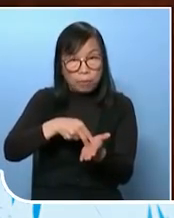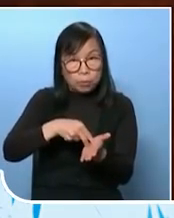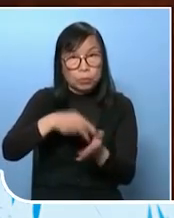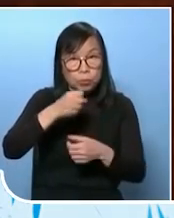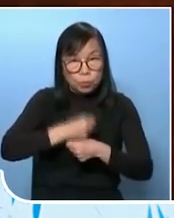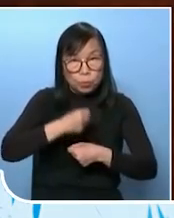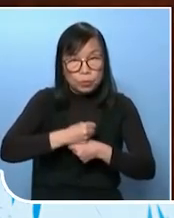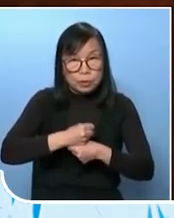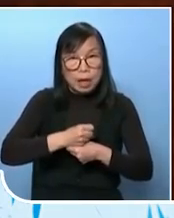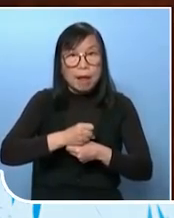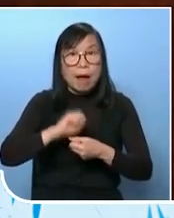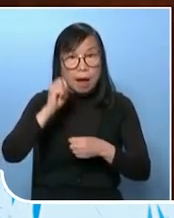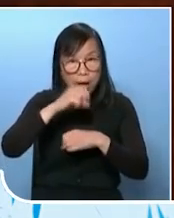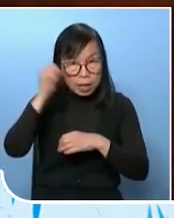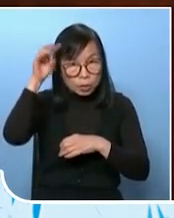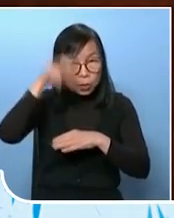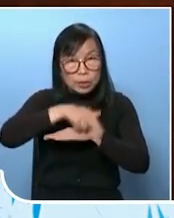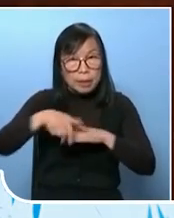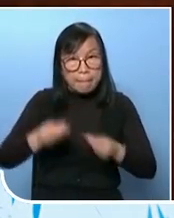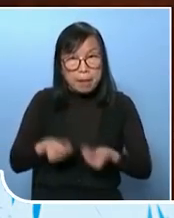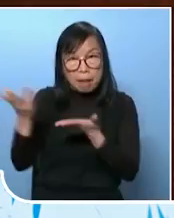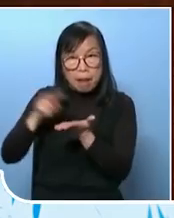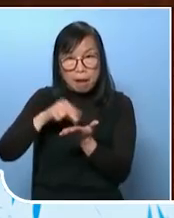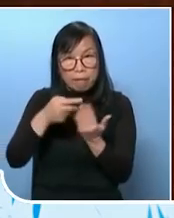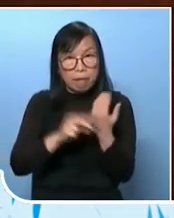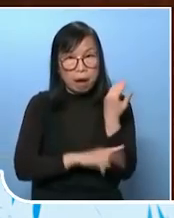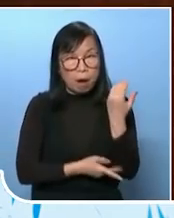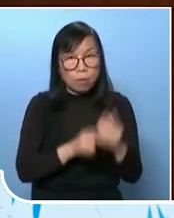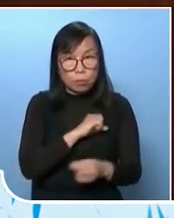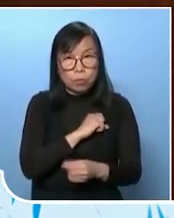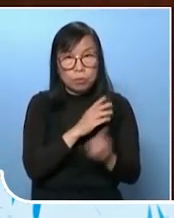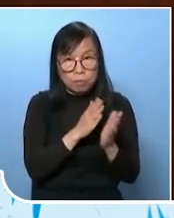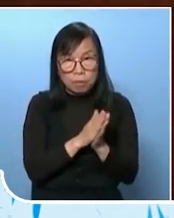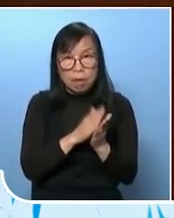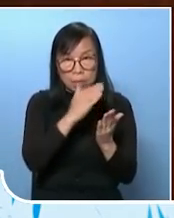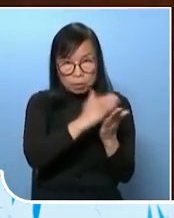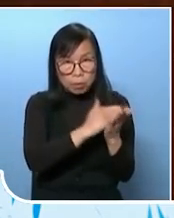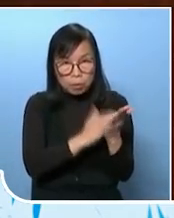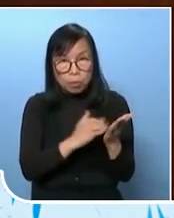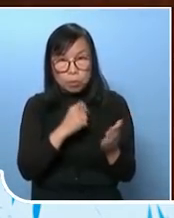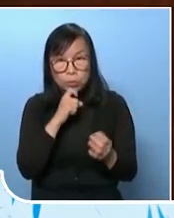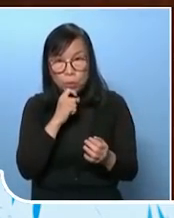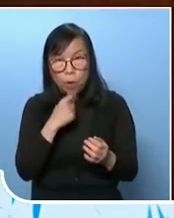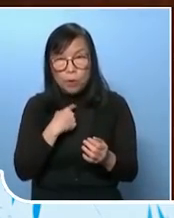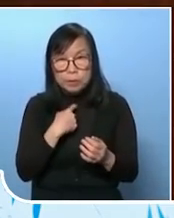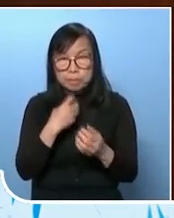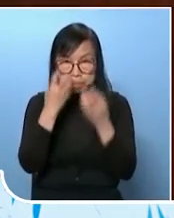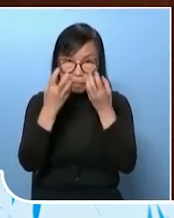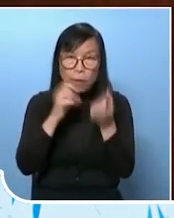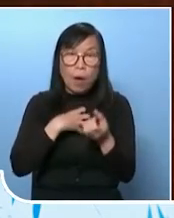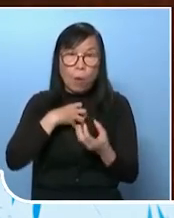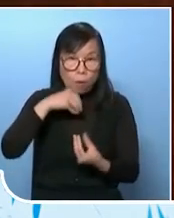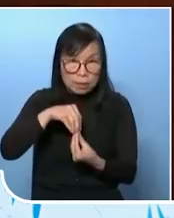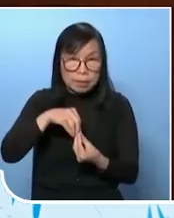做，跟著要草擬法案然後交給立法會，都不少步驟的。我可以答應我會親自關心這個課